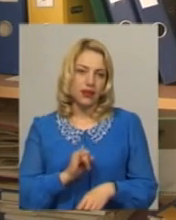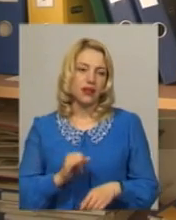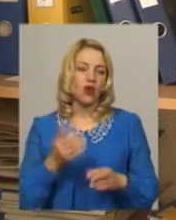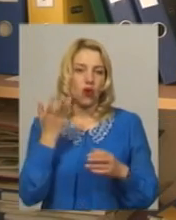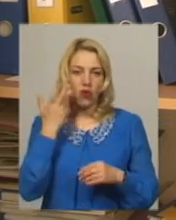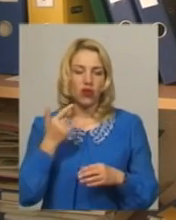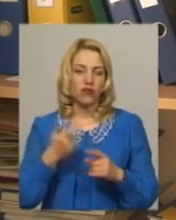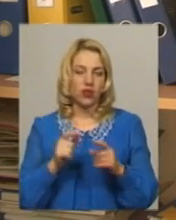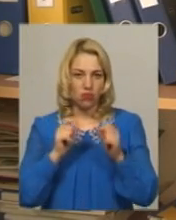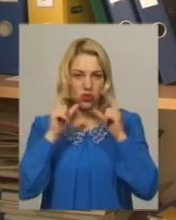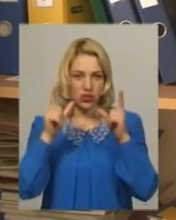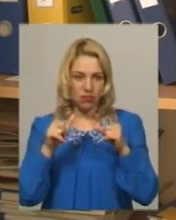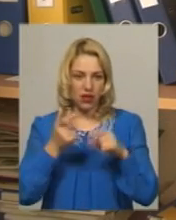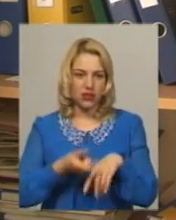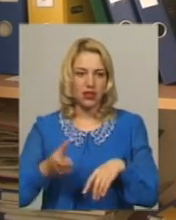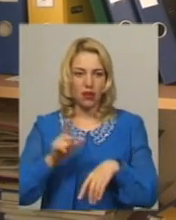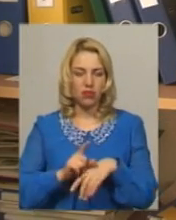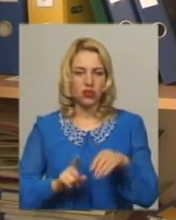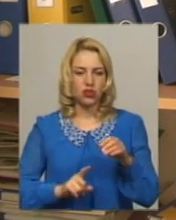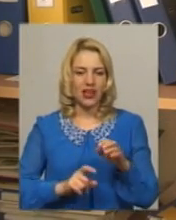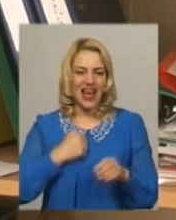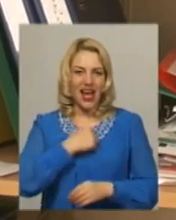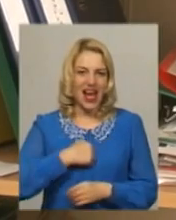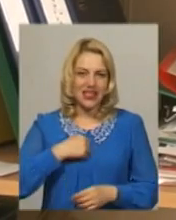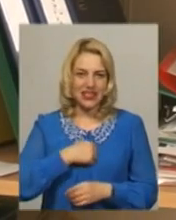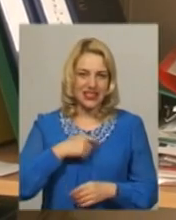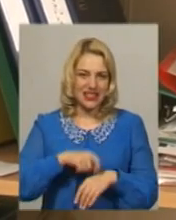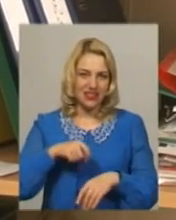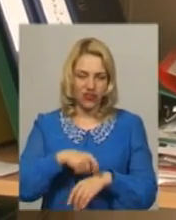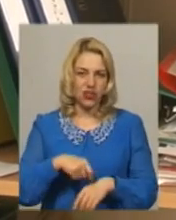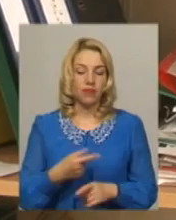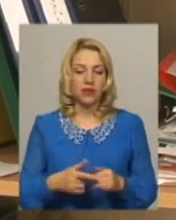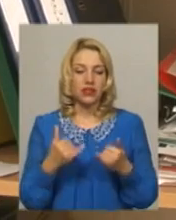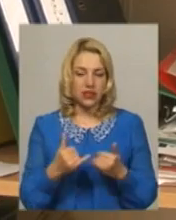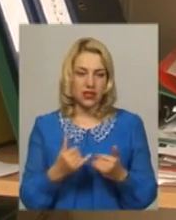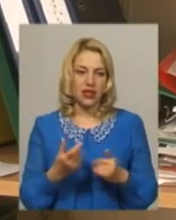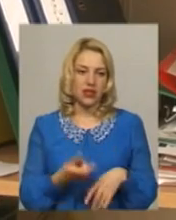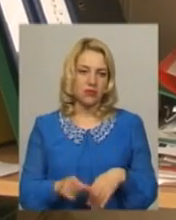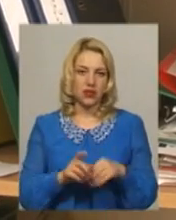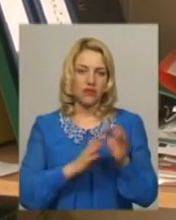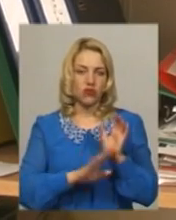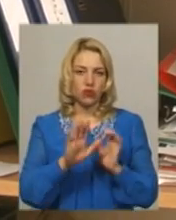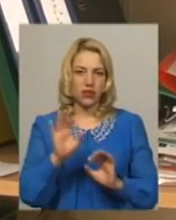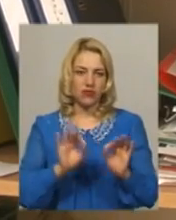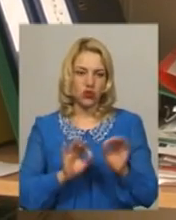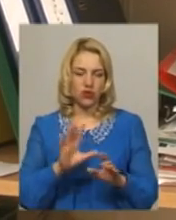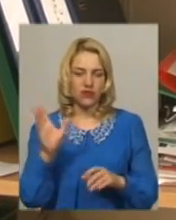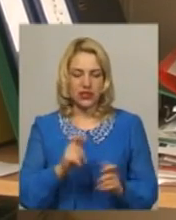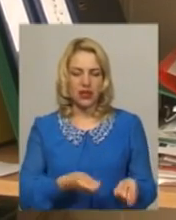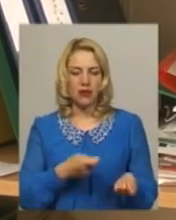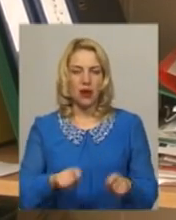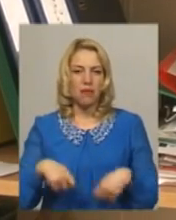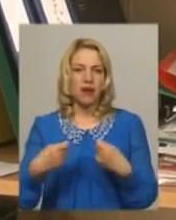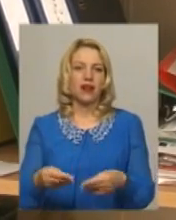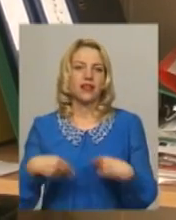коли вони просипаються, вони найбільше починають бути агресивними. Зараз вони переважно в 95% всі переносять хворобу